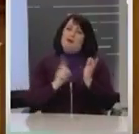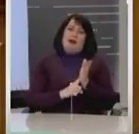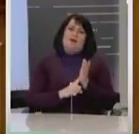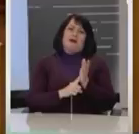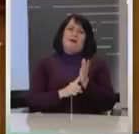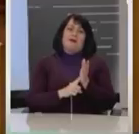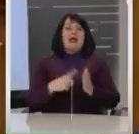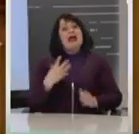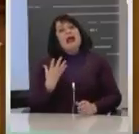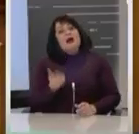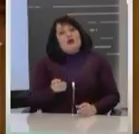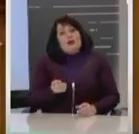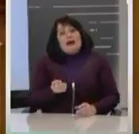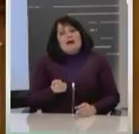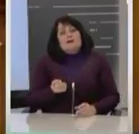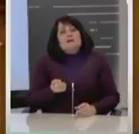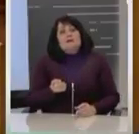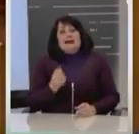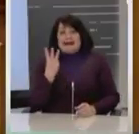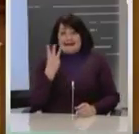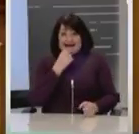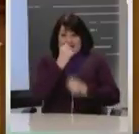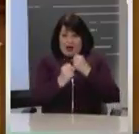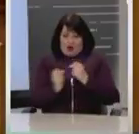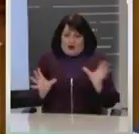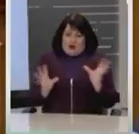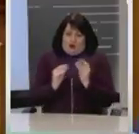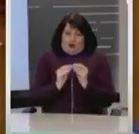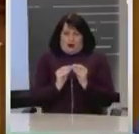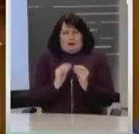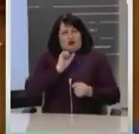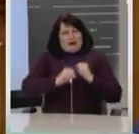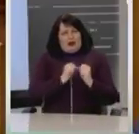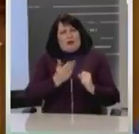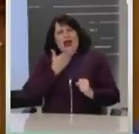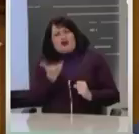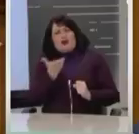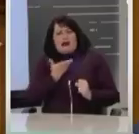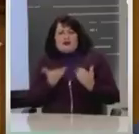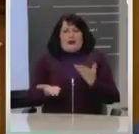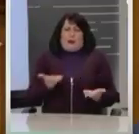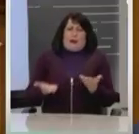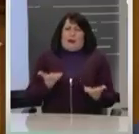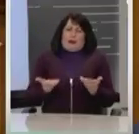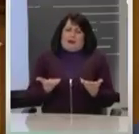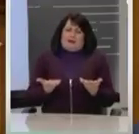Έχουμε μια τριετία δημοσιονομικής προσαρμογής πολύ ποιότερης,